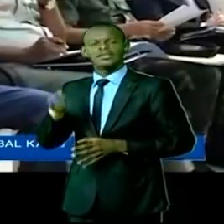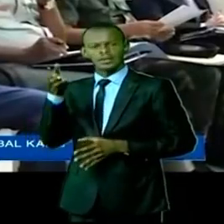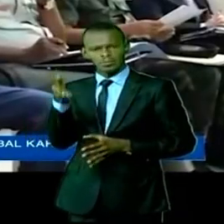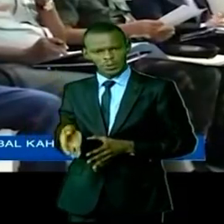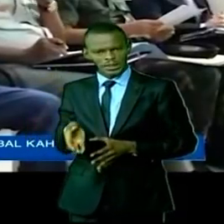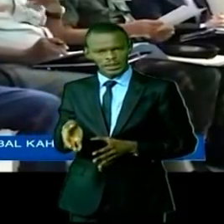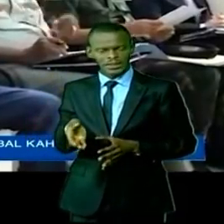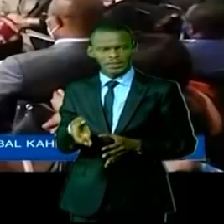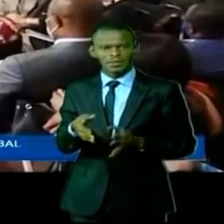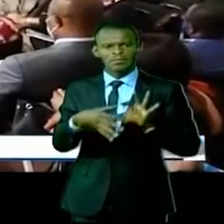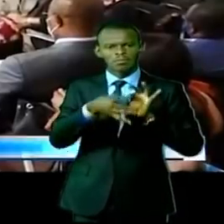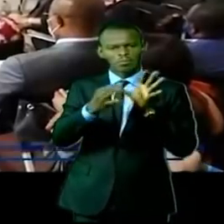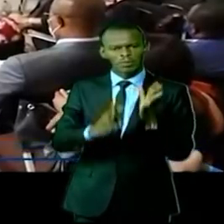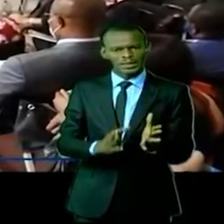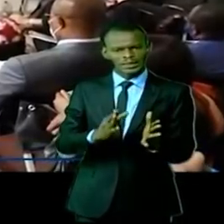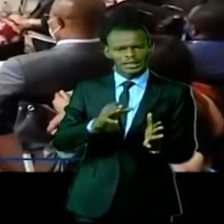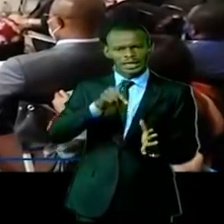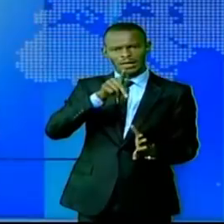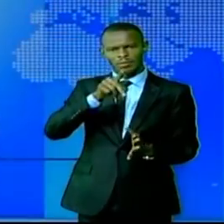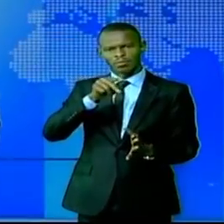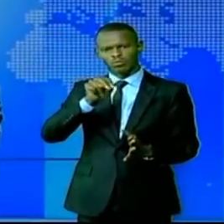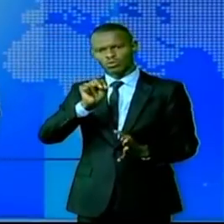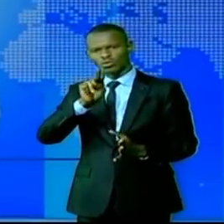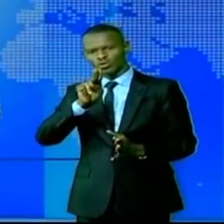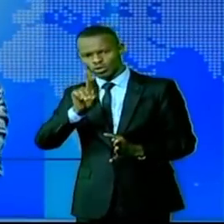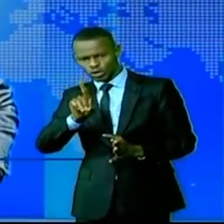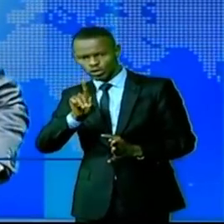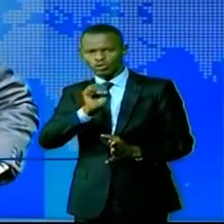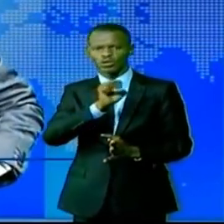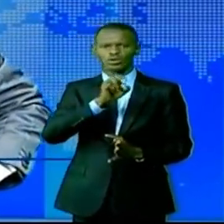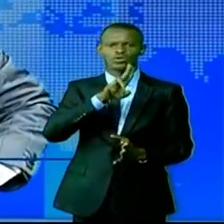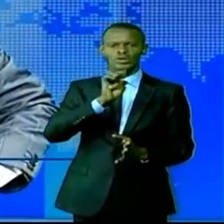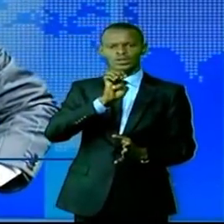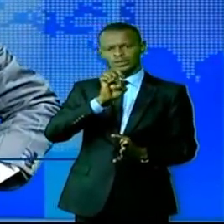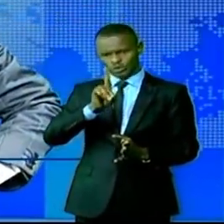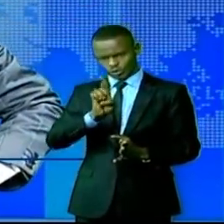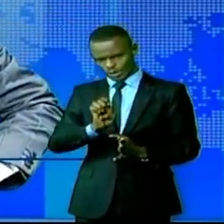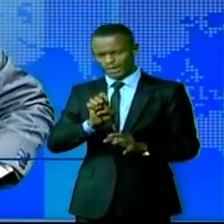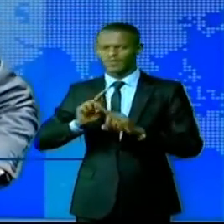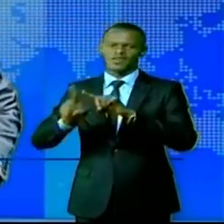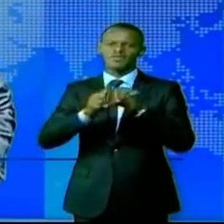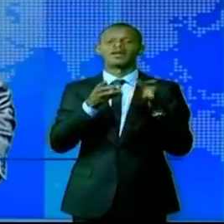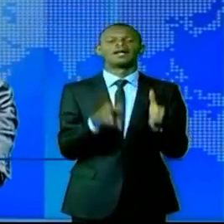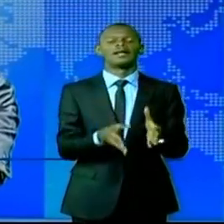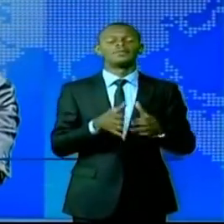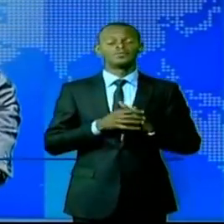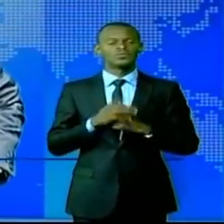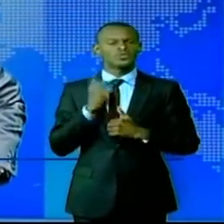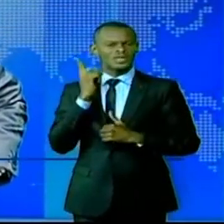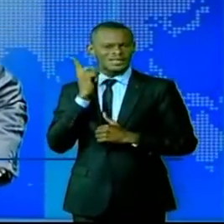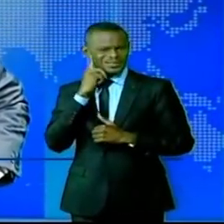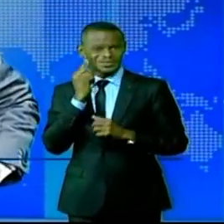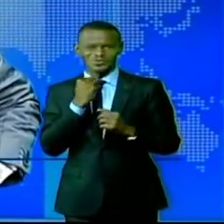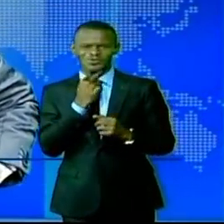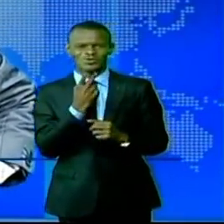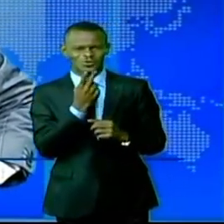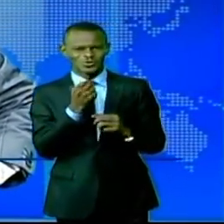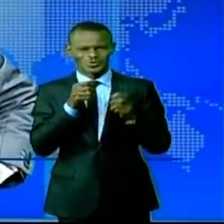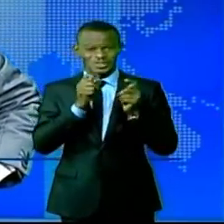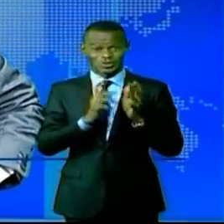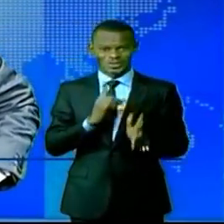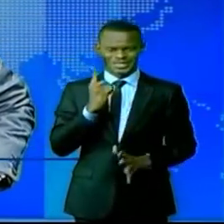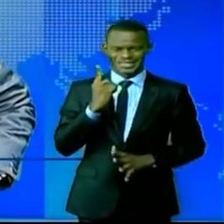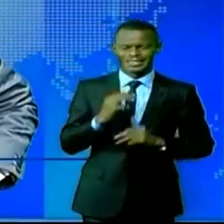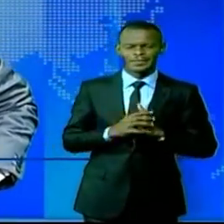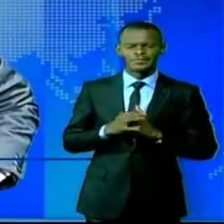du PNUD, de Suède et de la Belgique. Et vous avez reconnu la voix de notre confrère Joseph Oscar Mbalkaïge. Autre chose, tenue